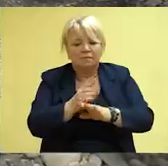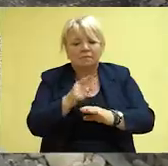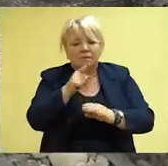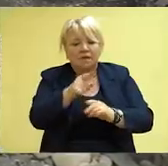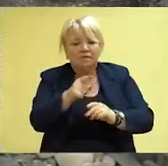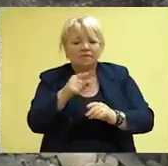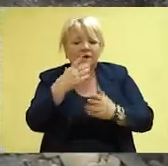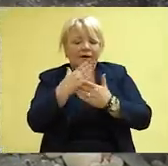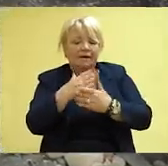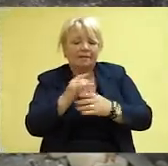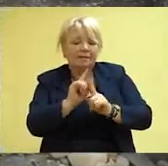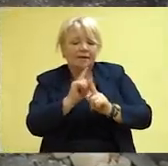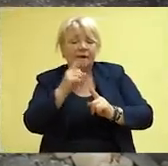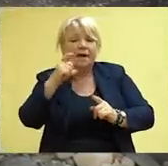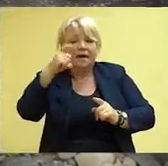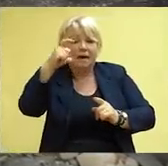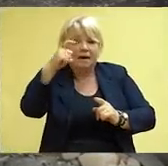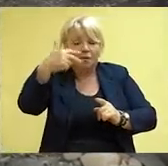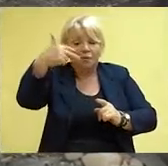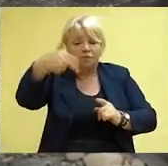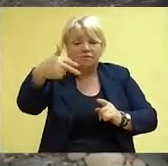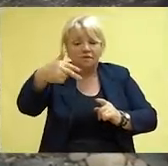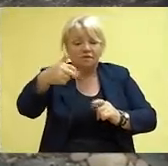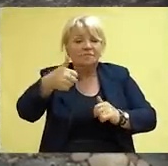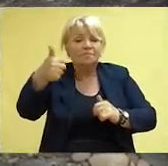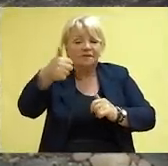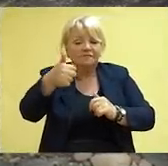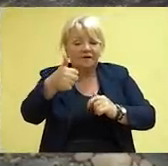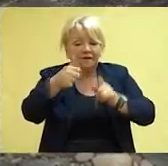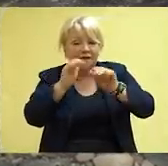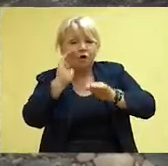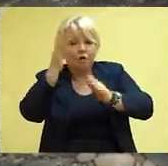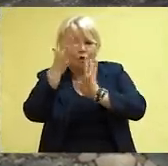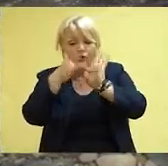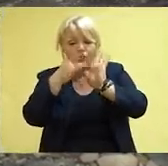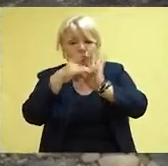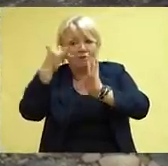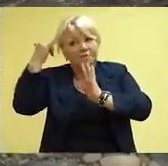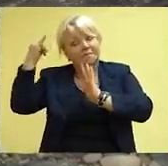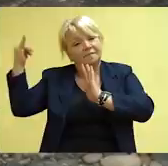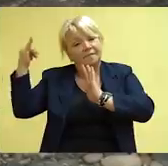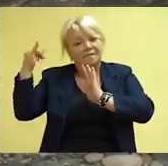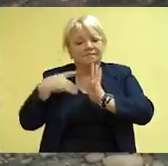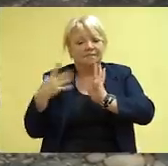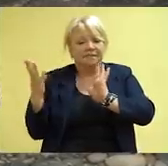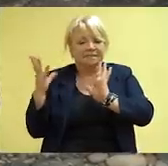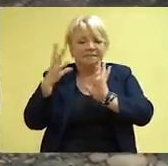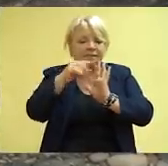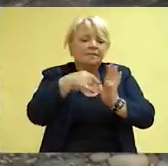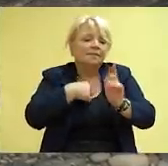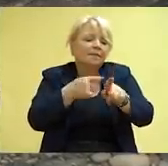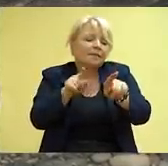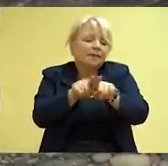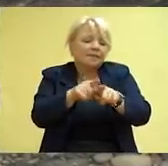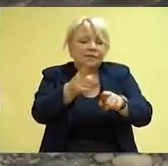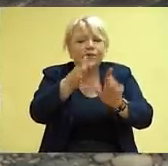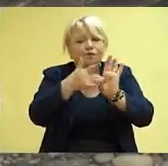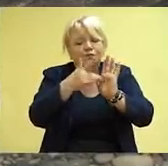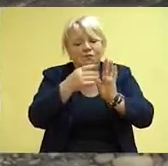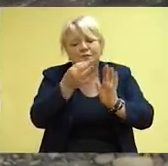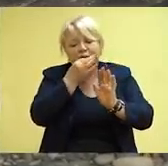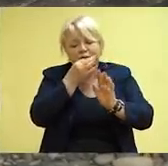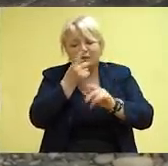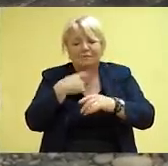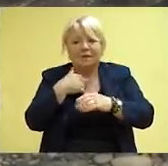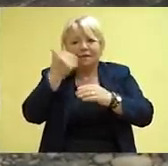რაღაცა იმენა თემაა. აი, ჩემი პირველი ჩემ პირველ 50-ს მოყვა ეს ჩუშები და იმის მერე რაღაც ძალიან ბევრი